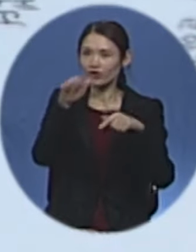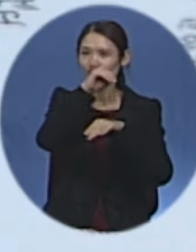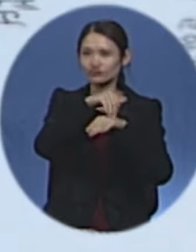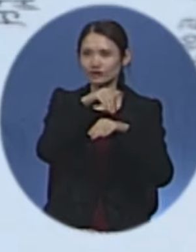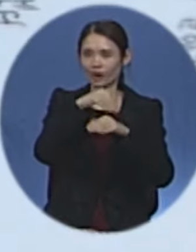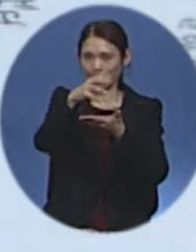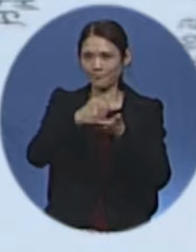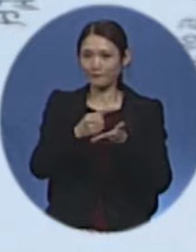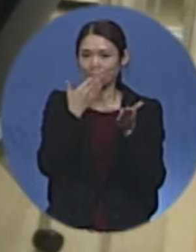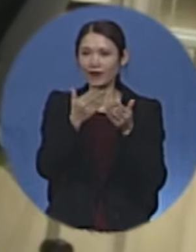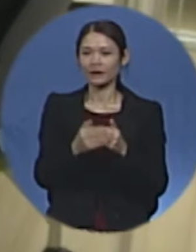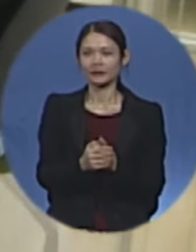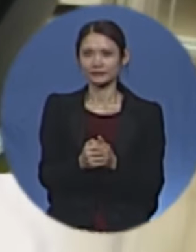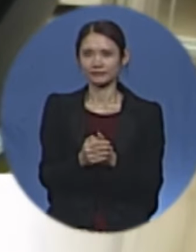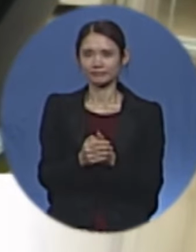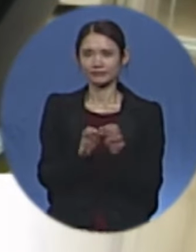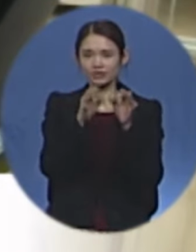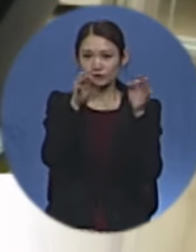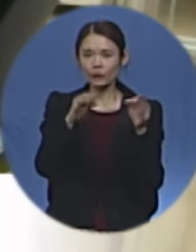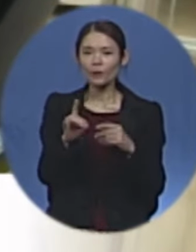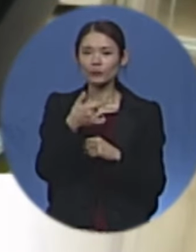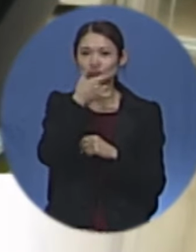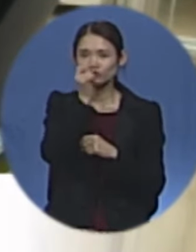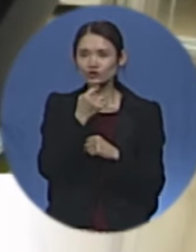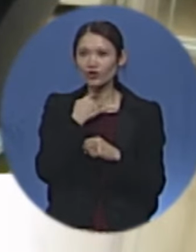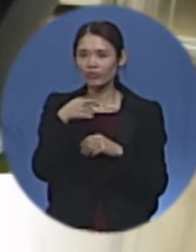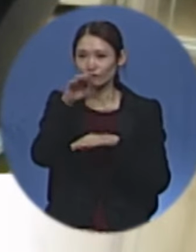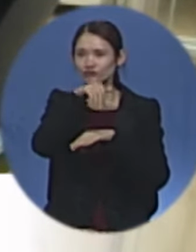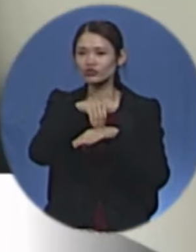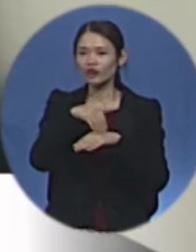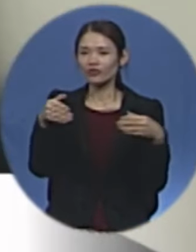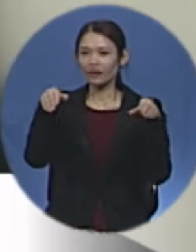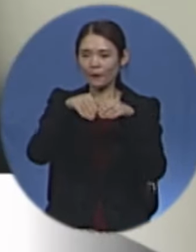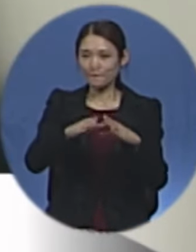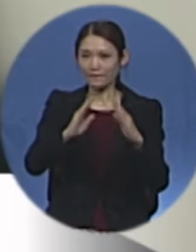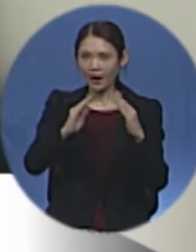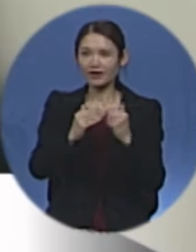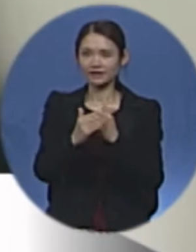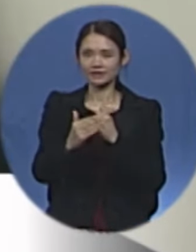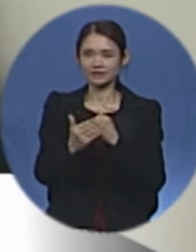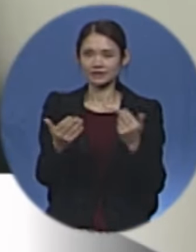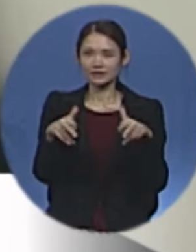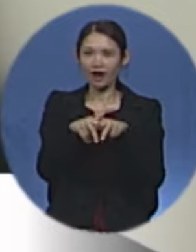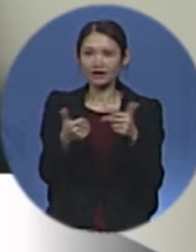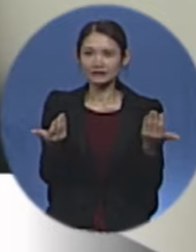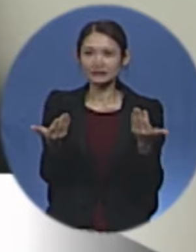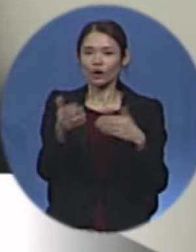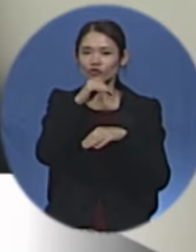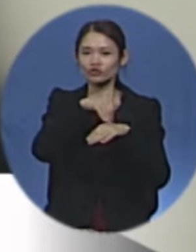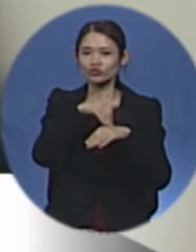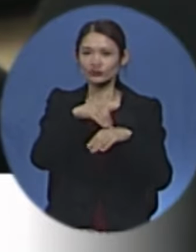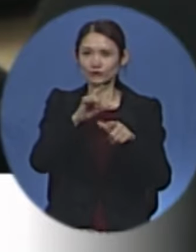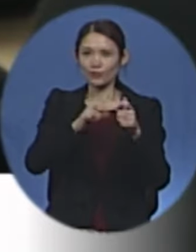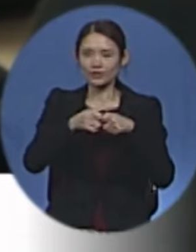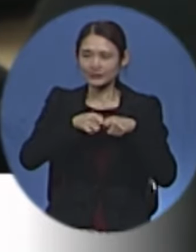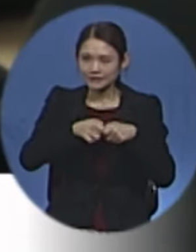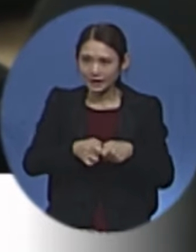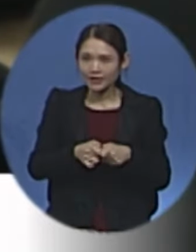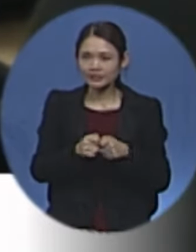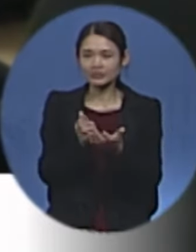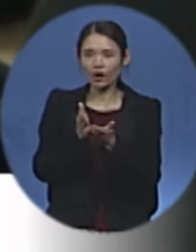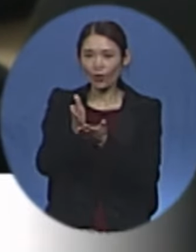받게 됩니다. 그동안 부족했던 훈련 기간이 생기면서 장애인 직업훈련 수요에 대응하고 좀 더 체계적이고